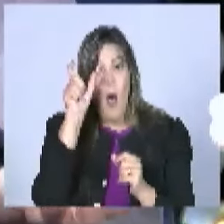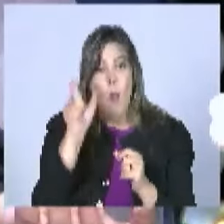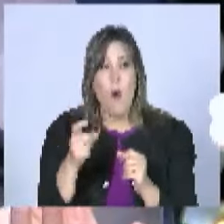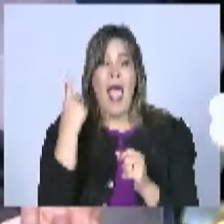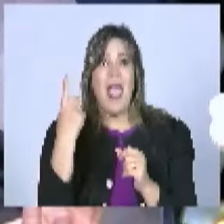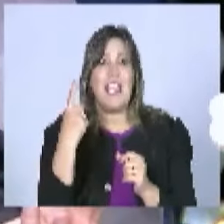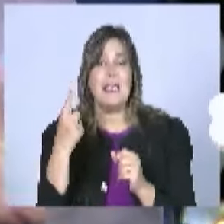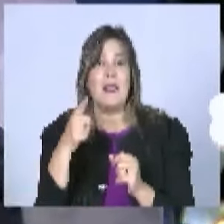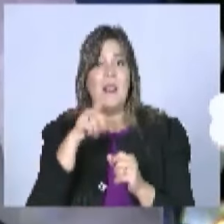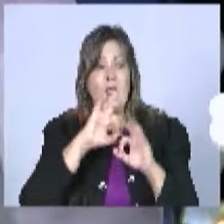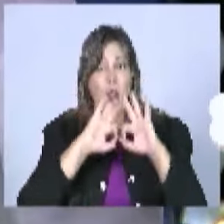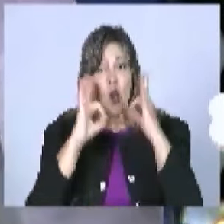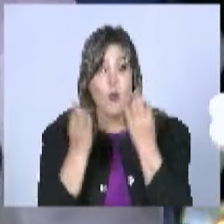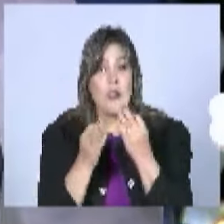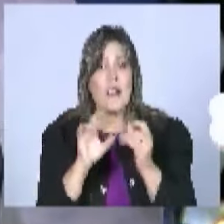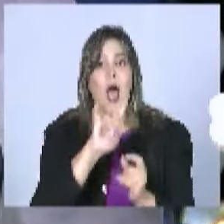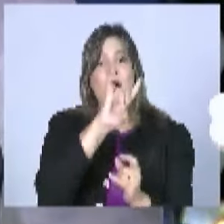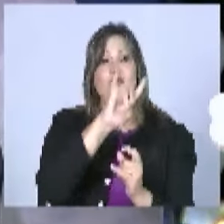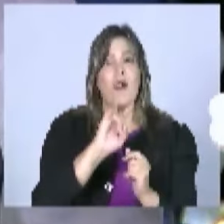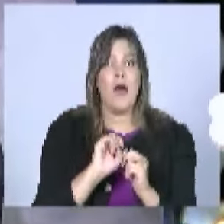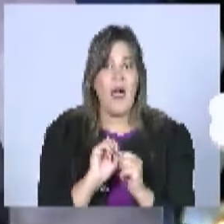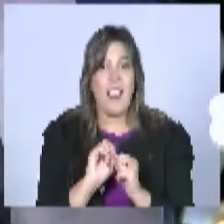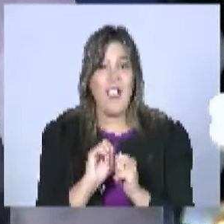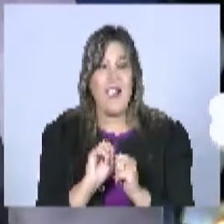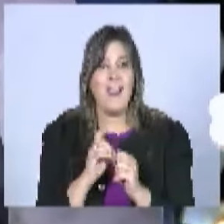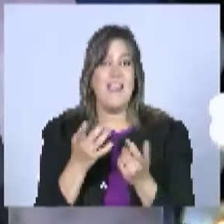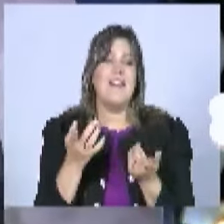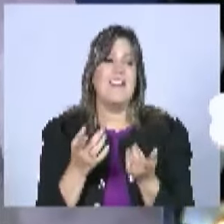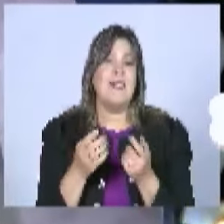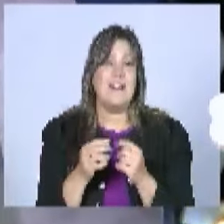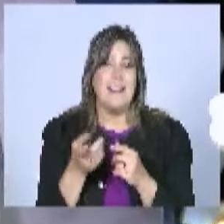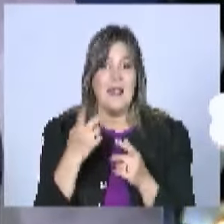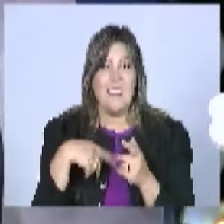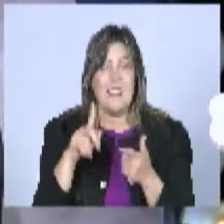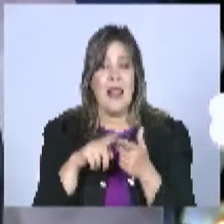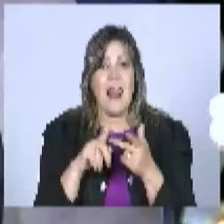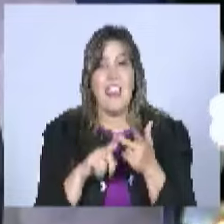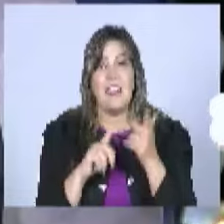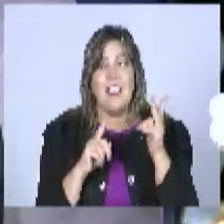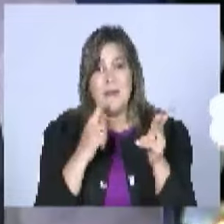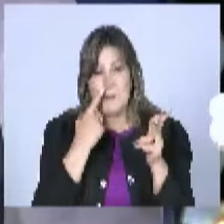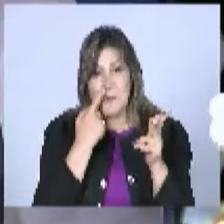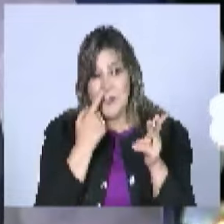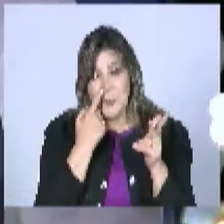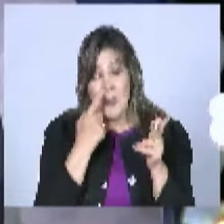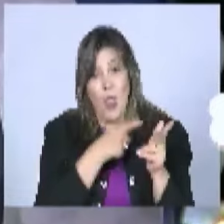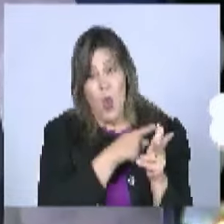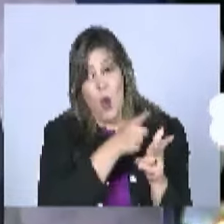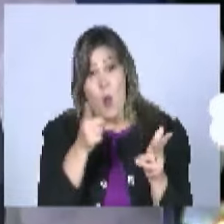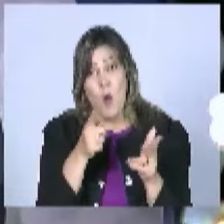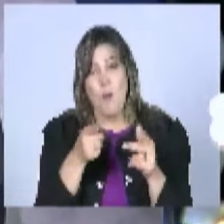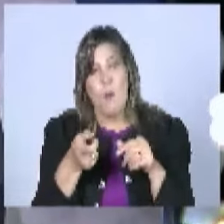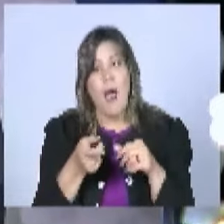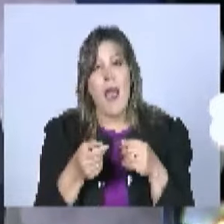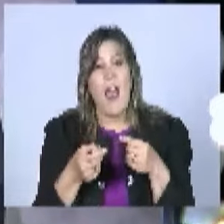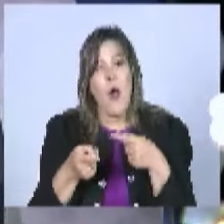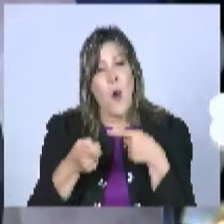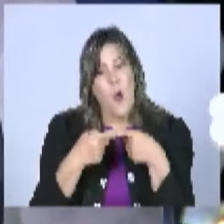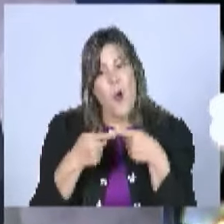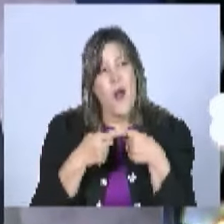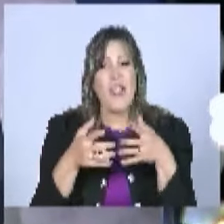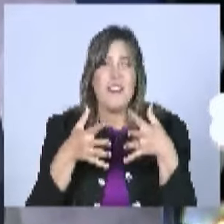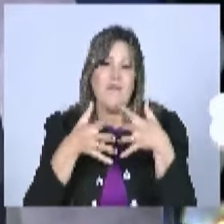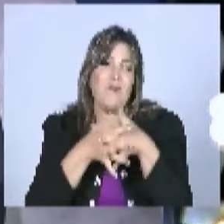فتاثر العش اكتر من الواحد نمره لاه هم اقرب له واكثر